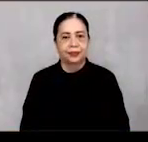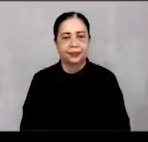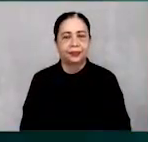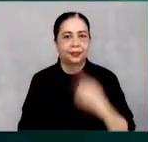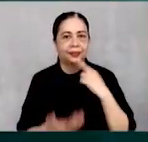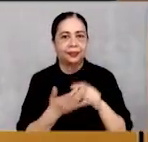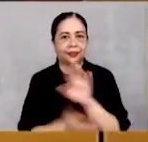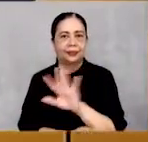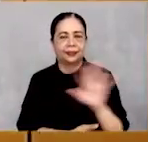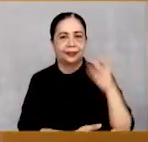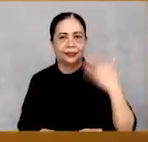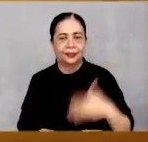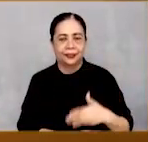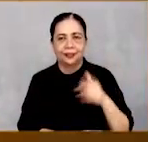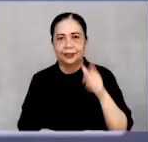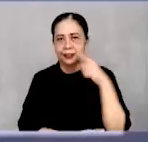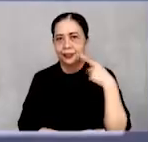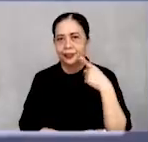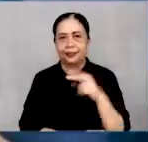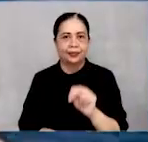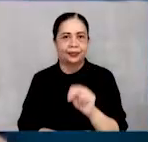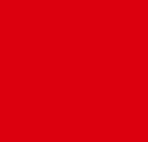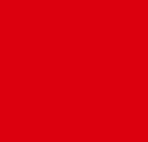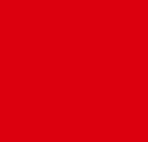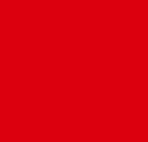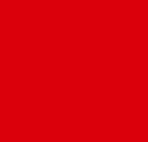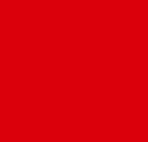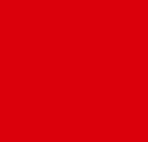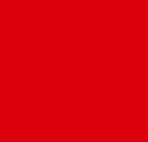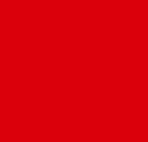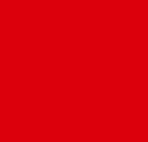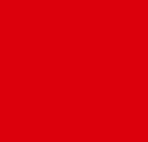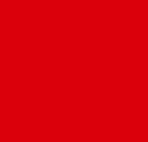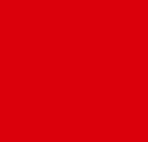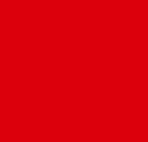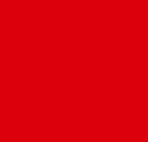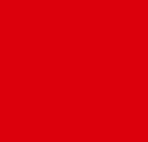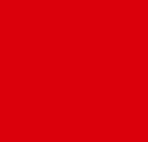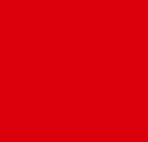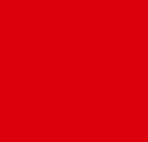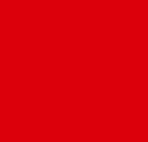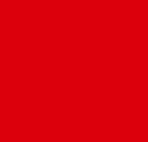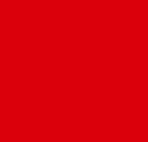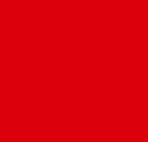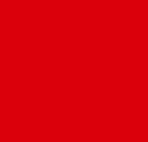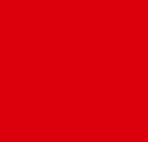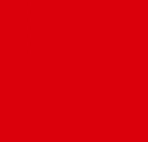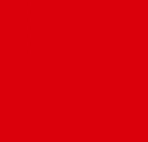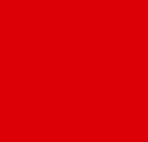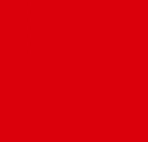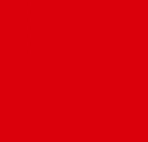Nagbabalita mula sa Frontline, Laila Pangilinan, News 5. Mga kapatid, Luchi Cruz Valdez po,